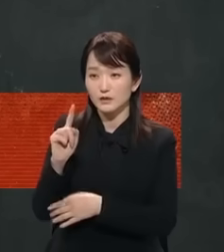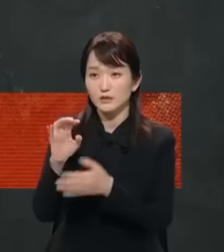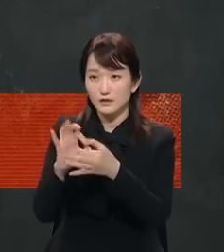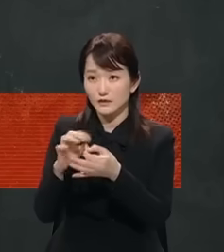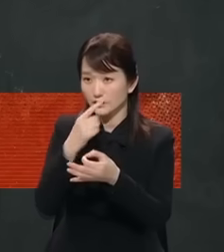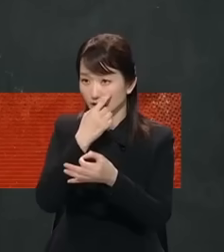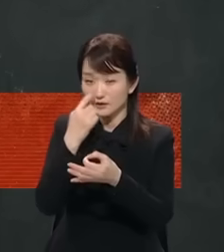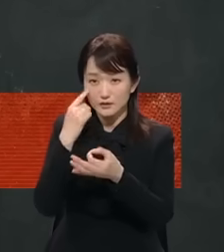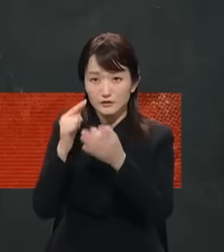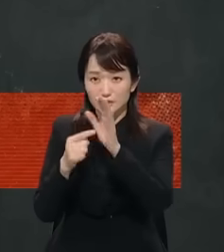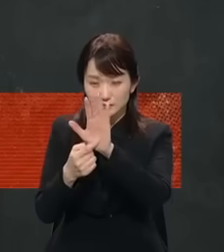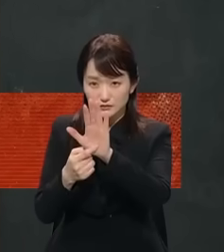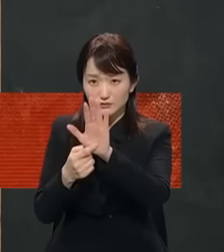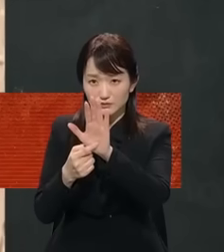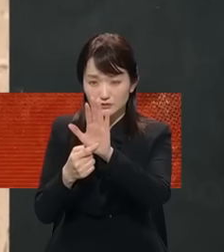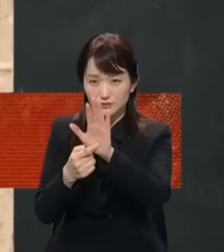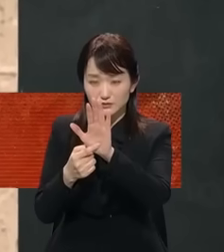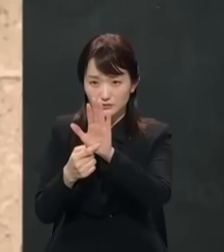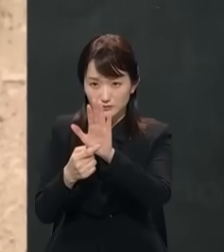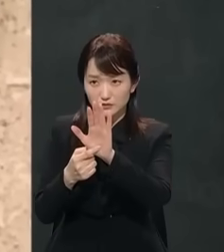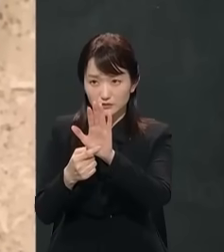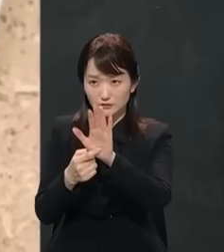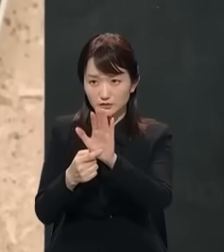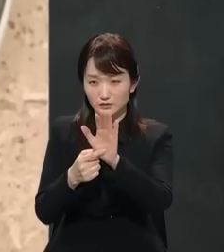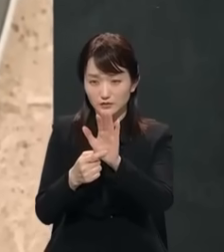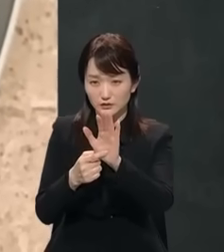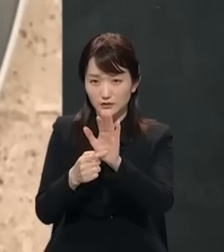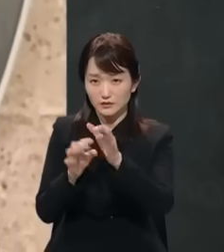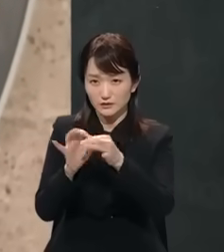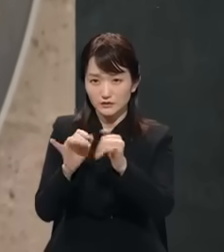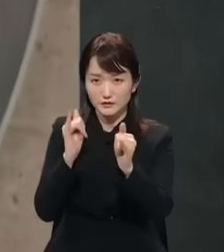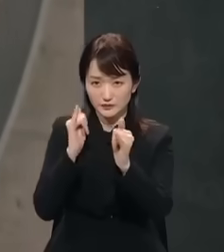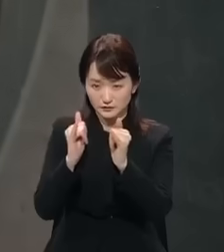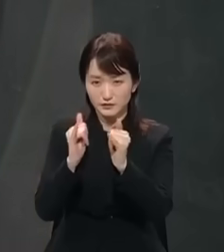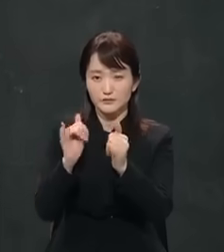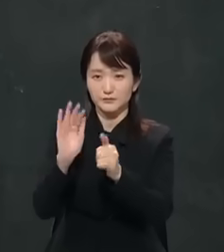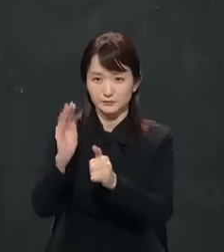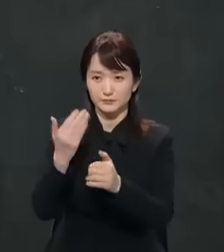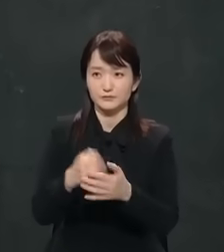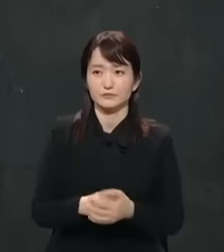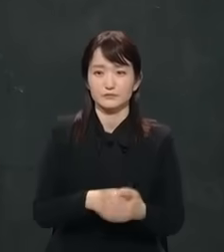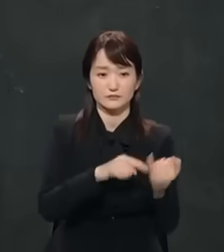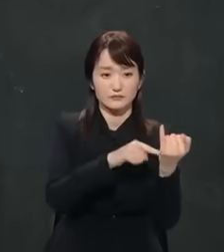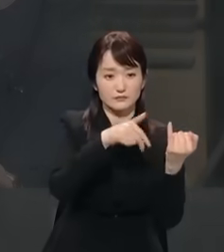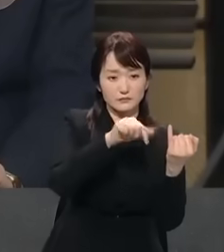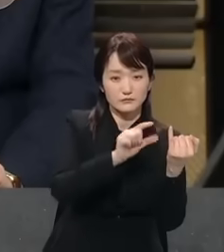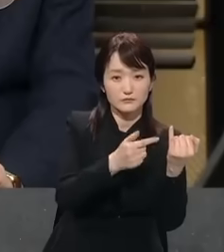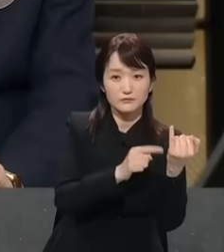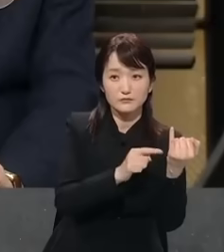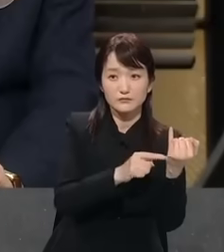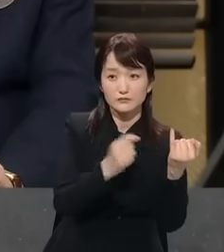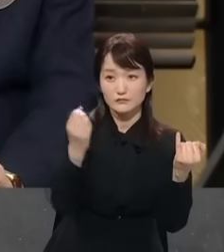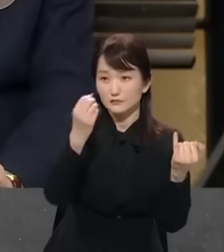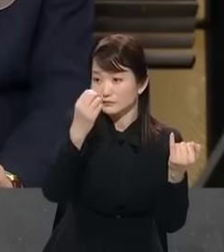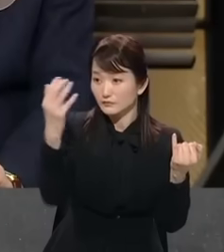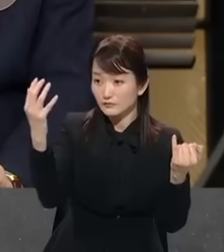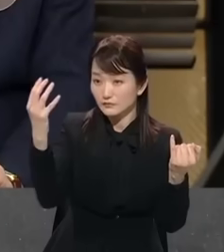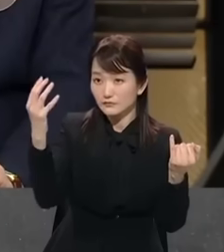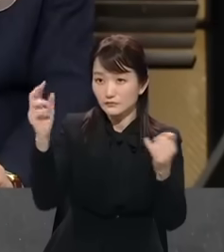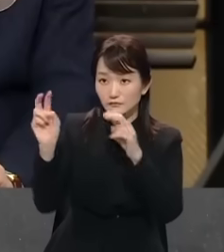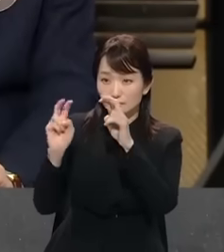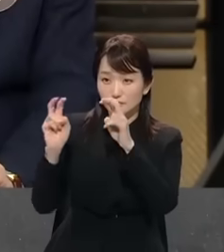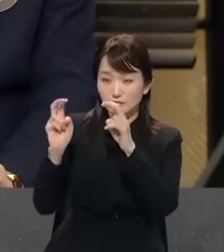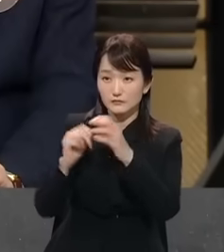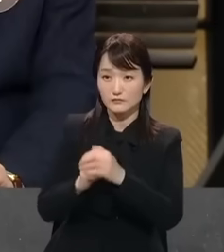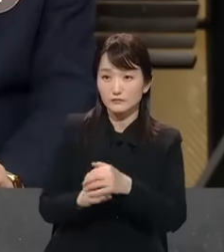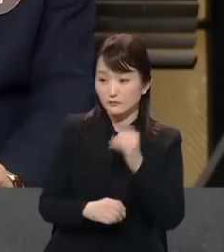연락이 됐고요 자 그런데 일단이 전종서 씨 같은 경우는 어떤 언론사에 연락을 해서